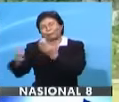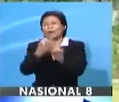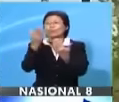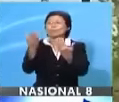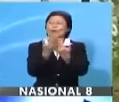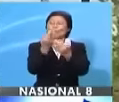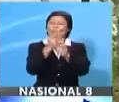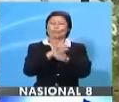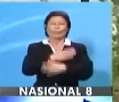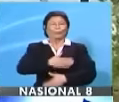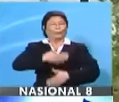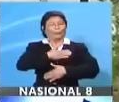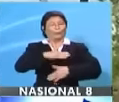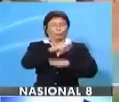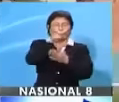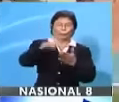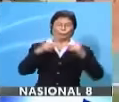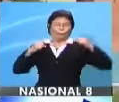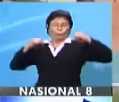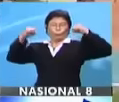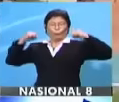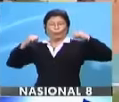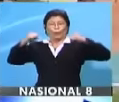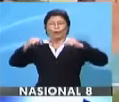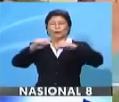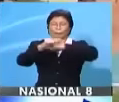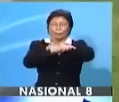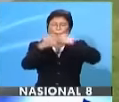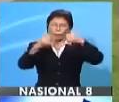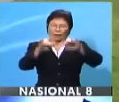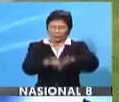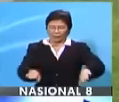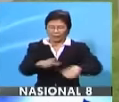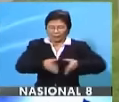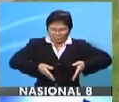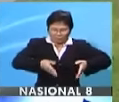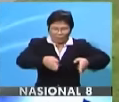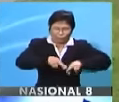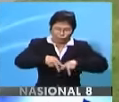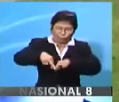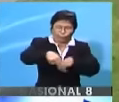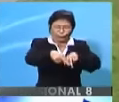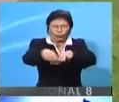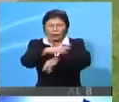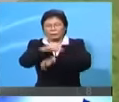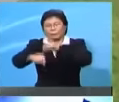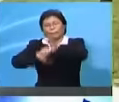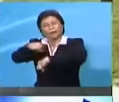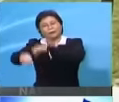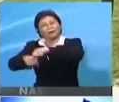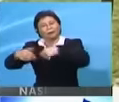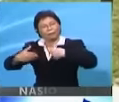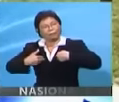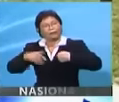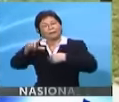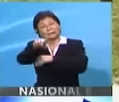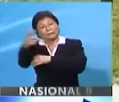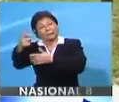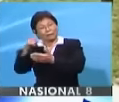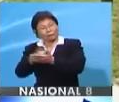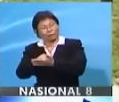antaranya pusat kecerdasan, taman permainan kanak-kanak dan laluan untuk pejalan kaki dan berbasikal. Selain